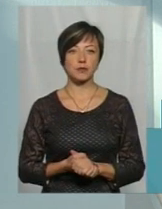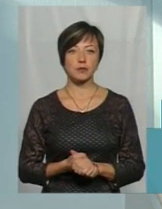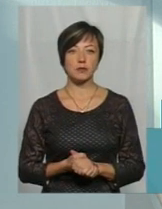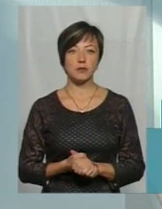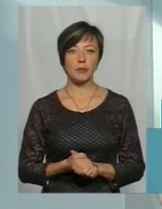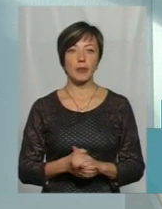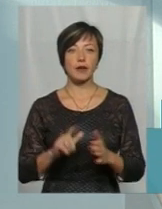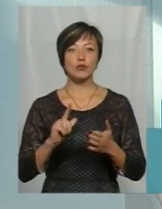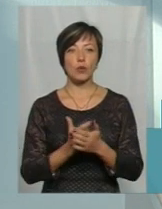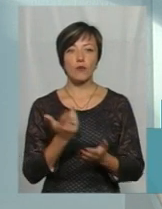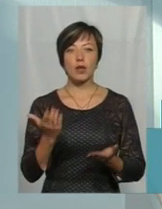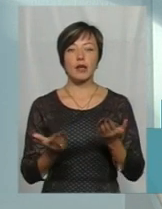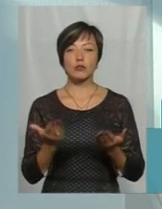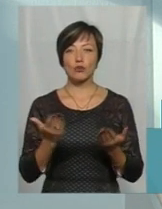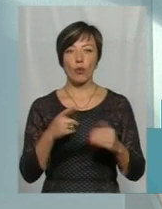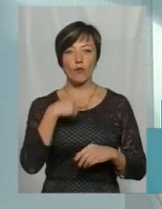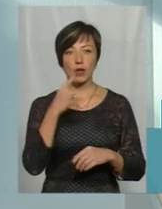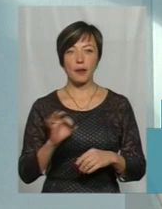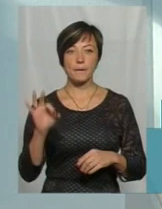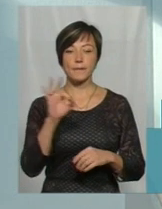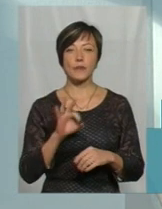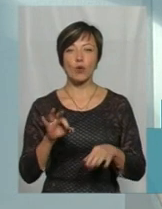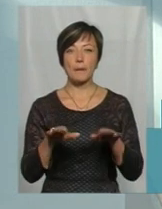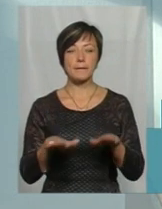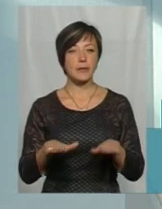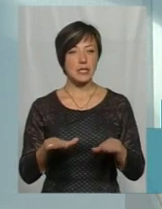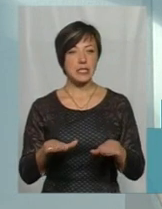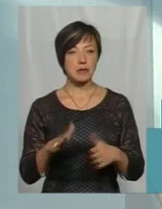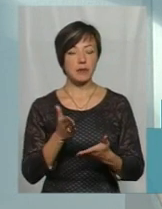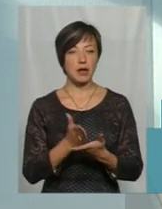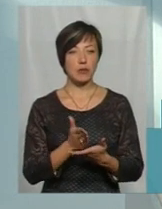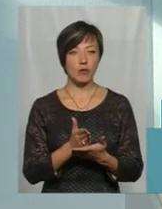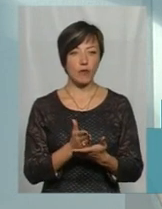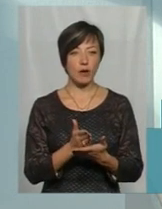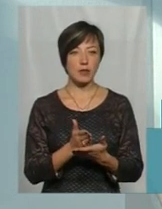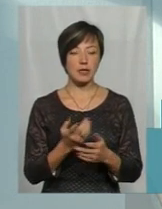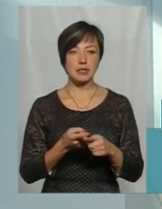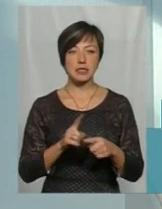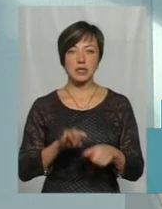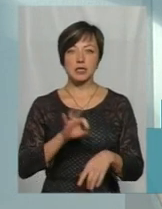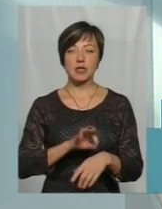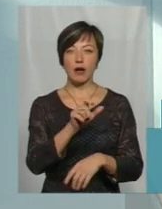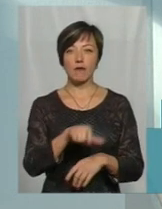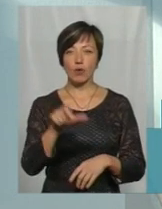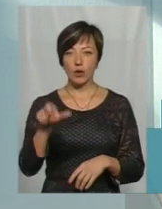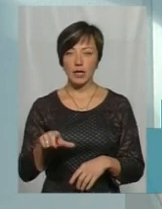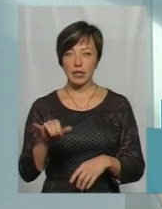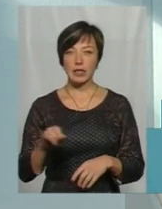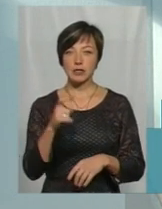Знову ж таки, якщо говорити про місце перебування цих захворілих, то